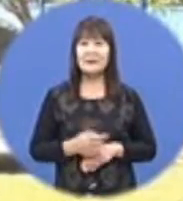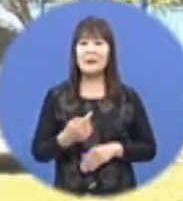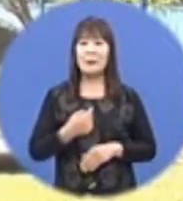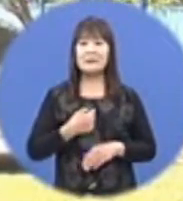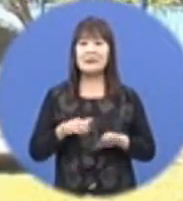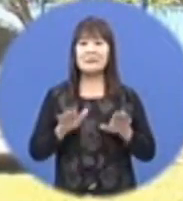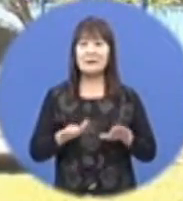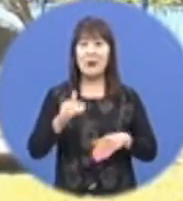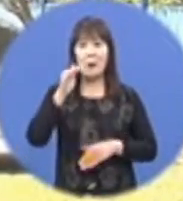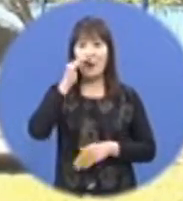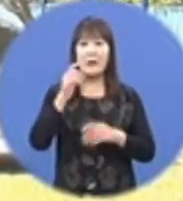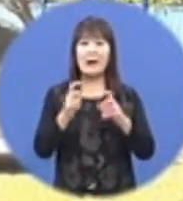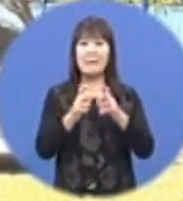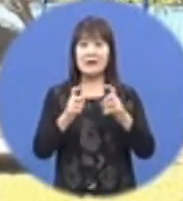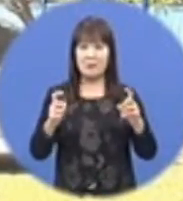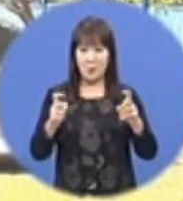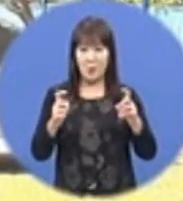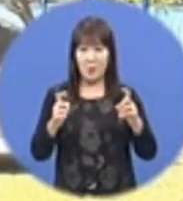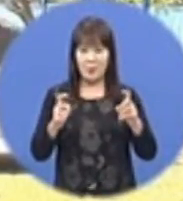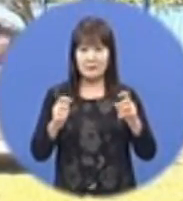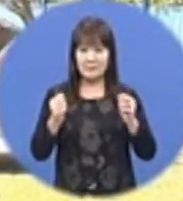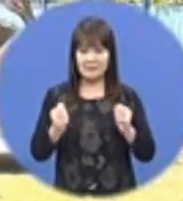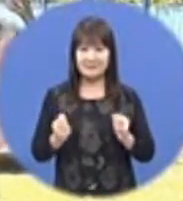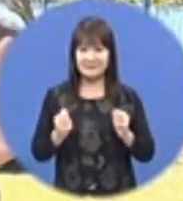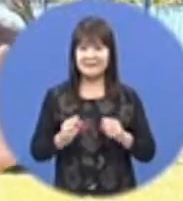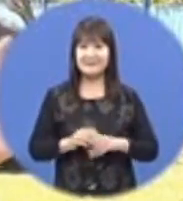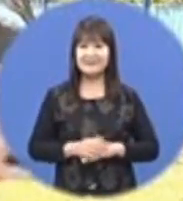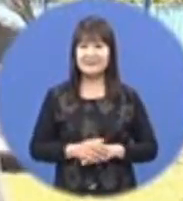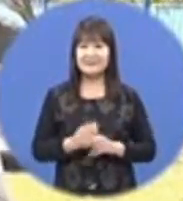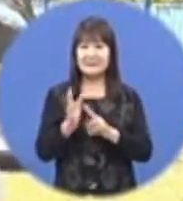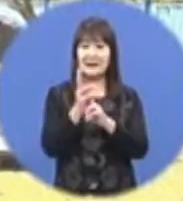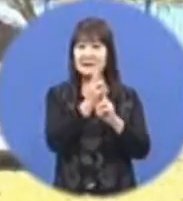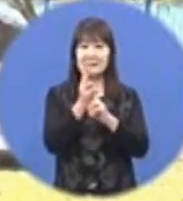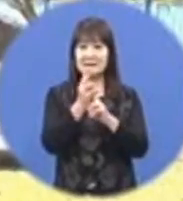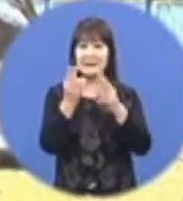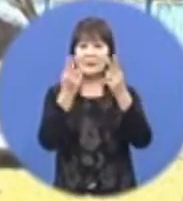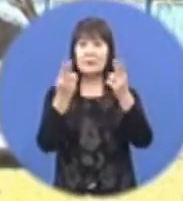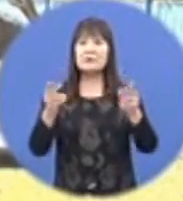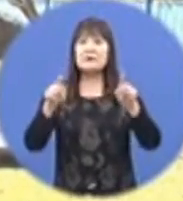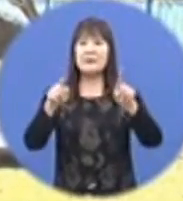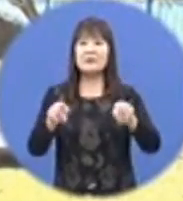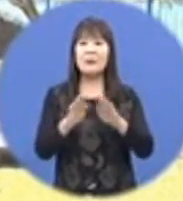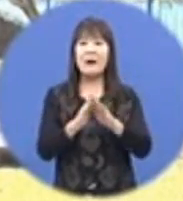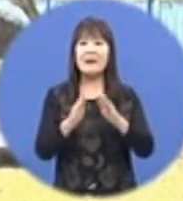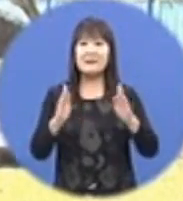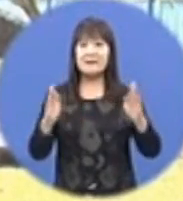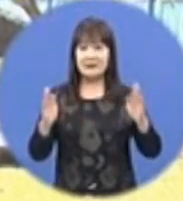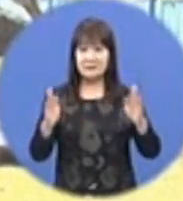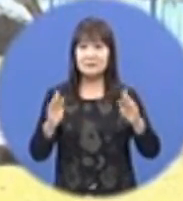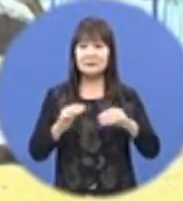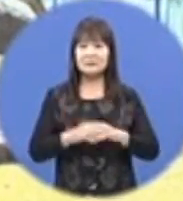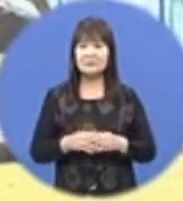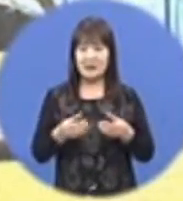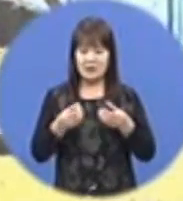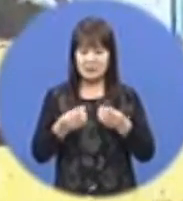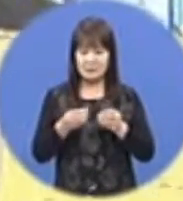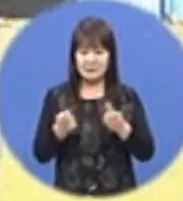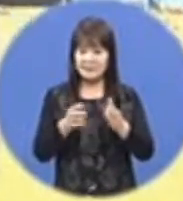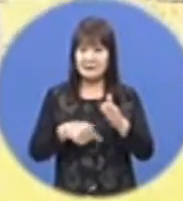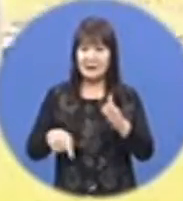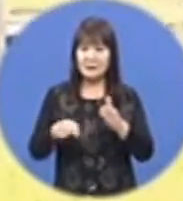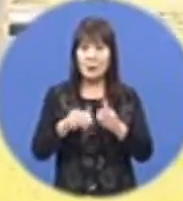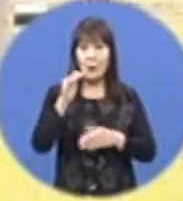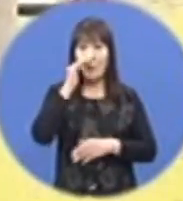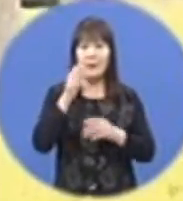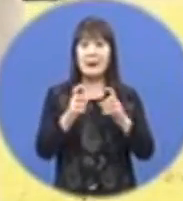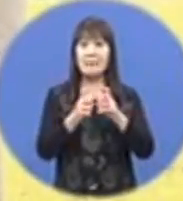私は今和歌山城に来ています。こちらで忍者のイベントが開催されるということなんですが、詳しい内容を和歌